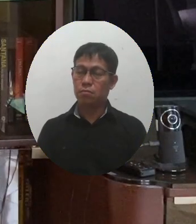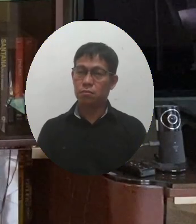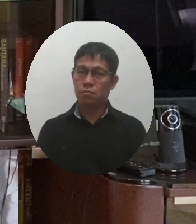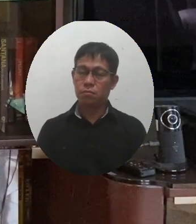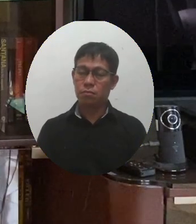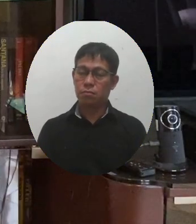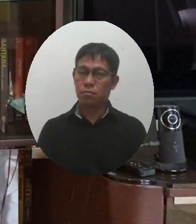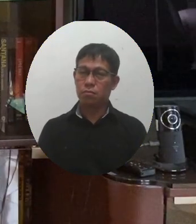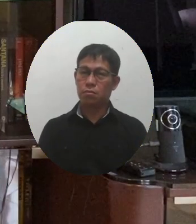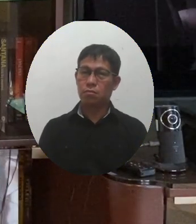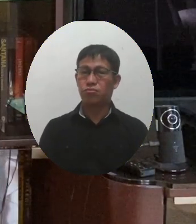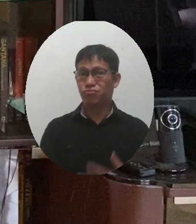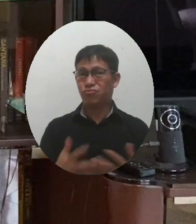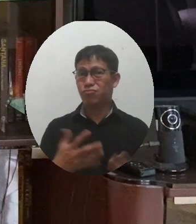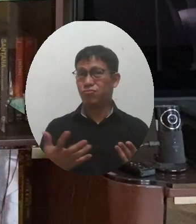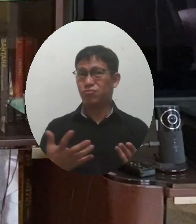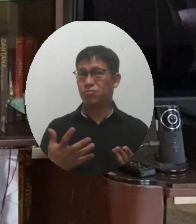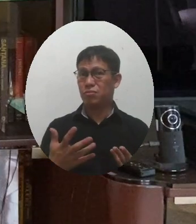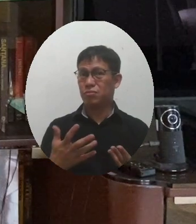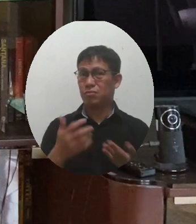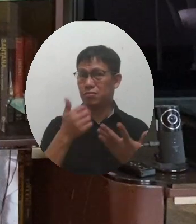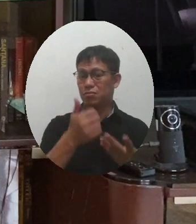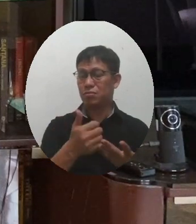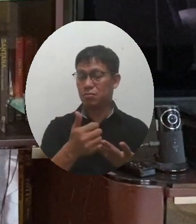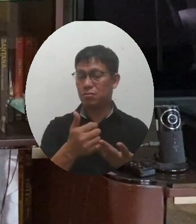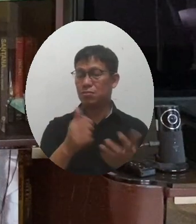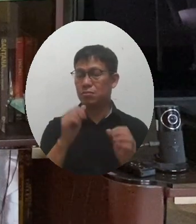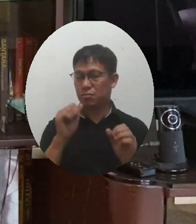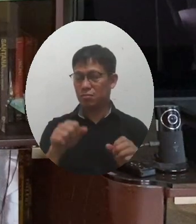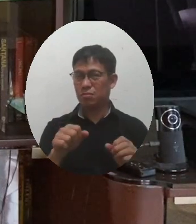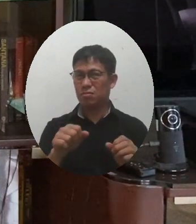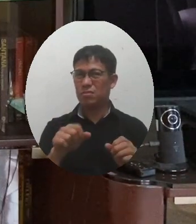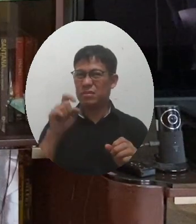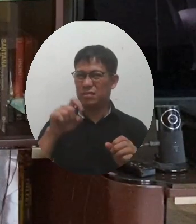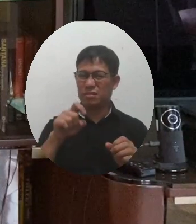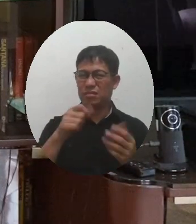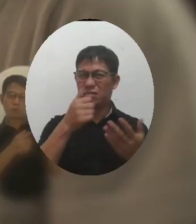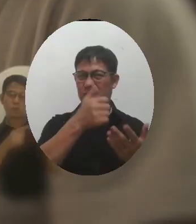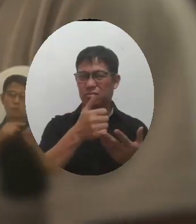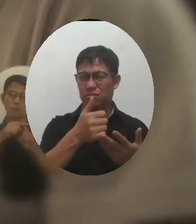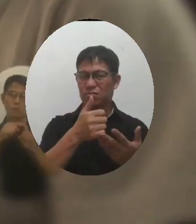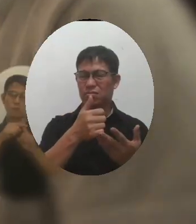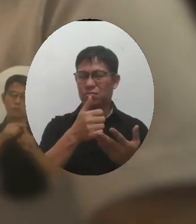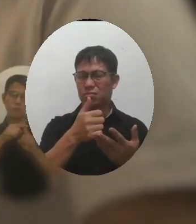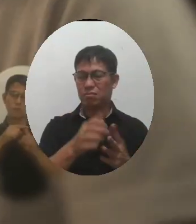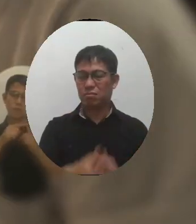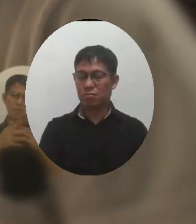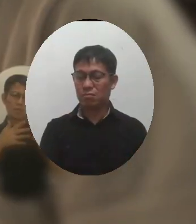Bagamat marami tayong natutulungan, marami pa ring nangangailangan ng tulong.